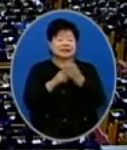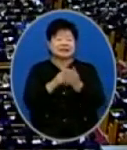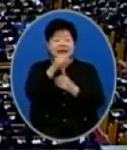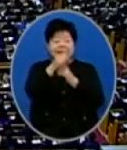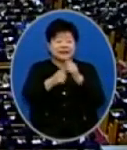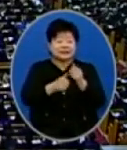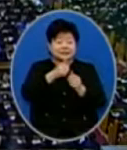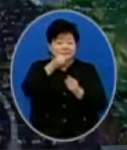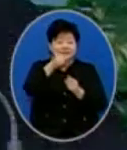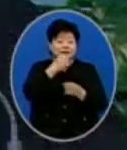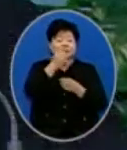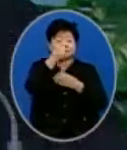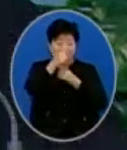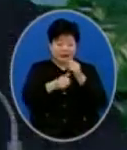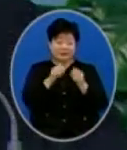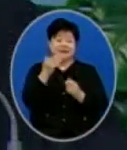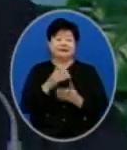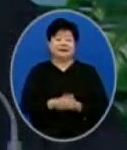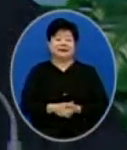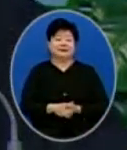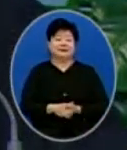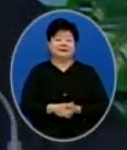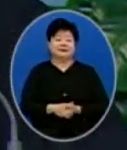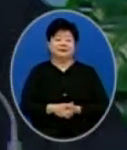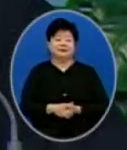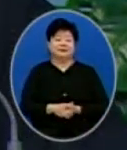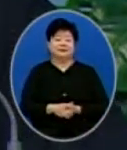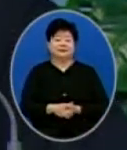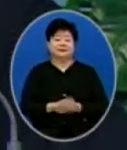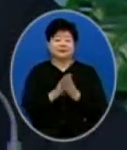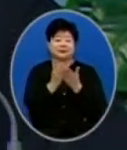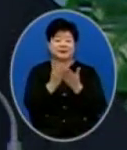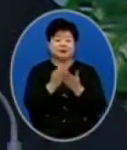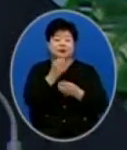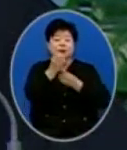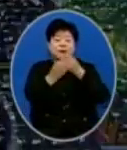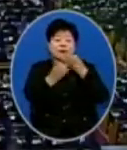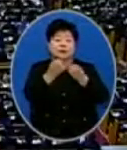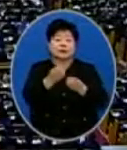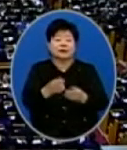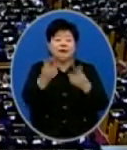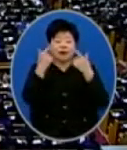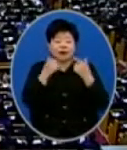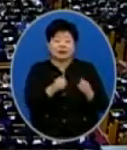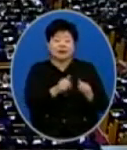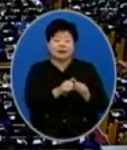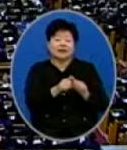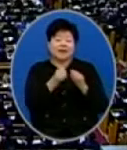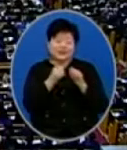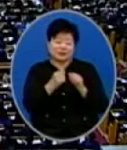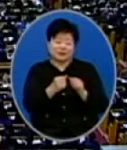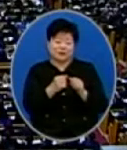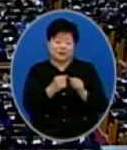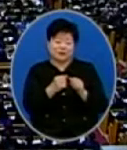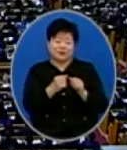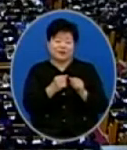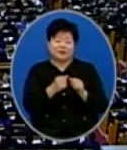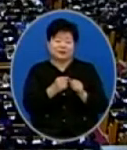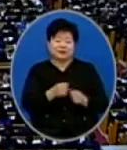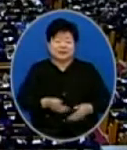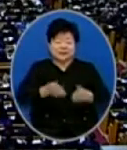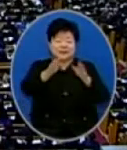하나님 축복의 하나님이신 것입니다 책에서 이어갔던 고백을 합니다 언제나 곁에 계시고